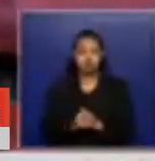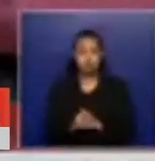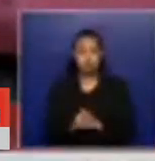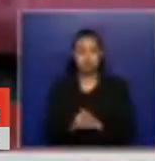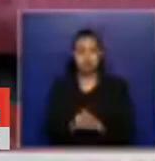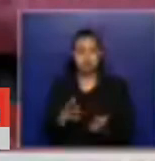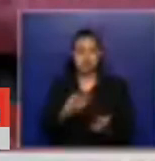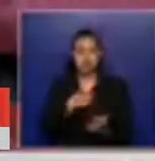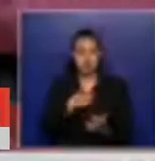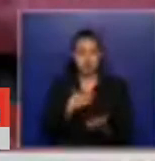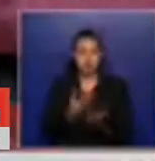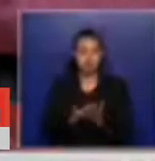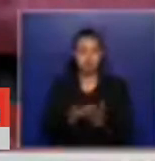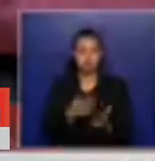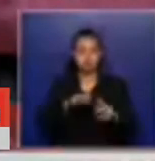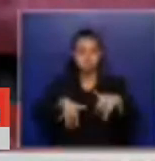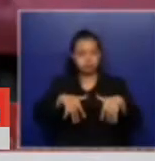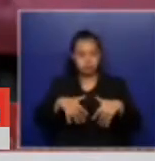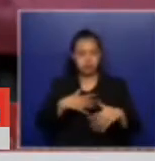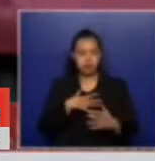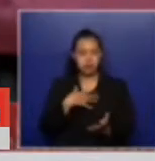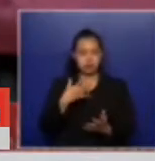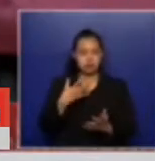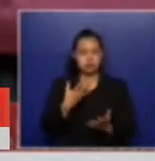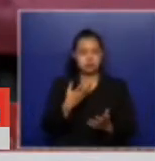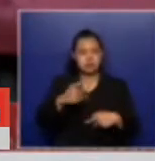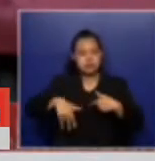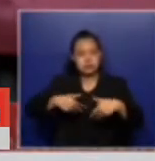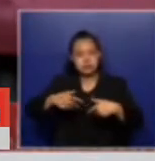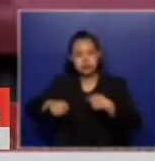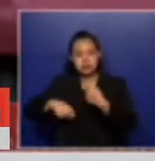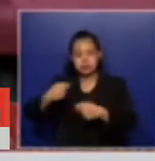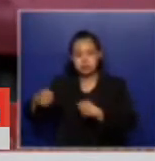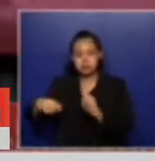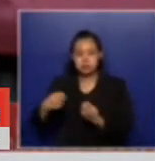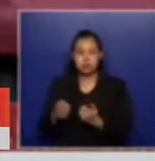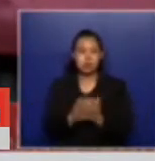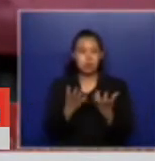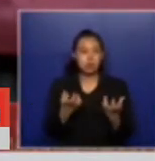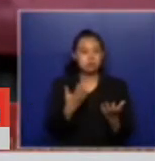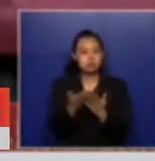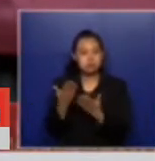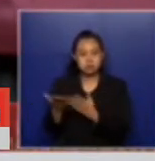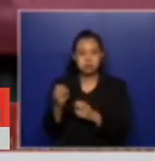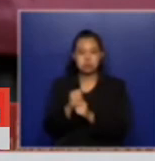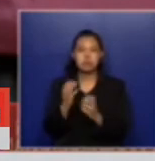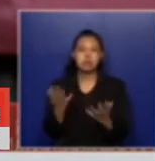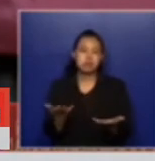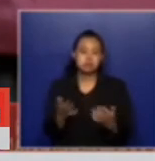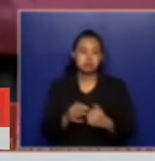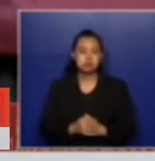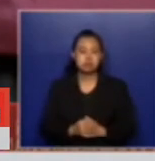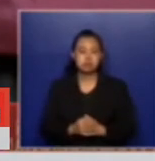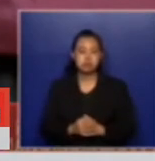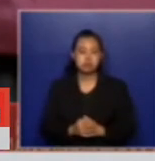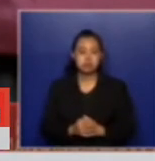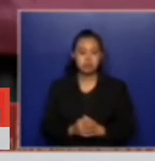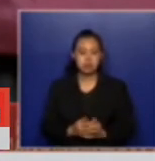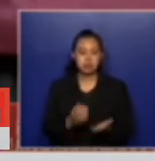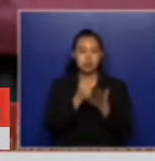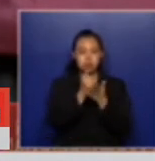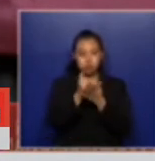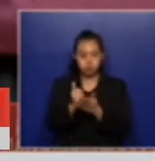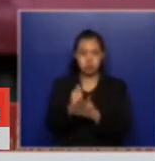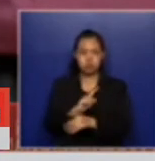นเพื่อให้พี่น้องประชาชนเนี้ยเขาออกไปจับจ่ายใช้สอยเพื่อสร้างการบริโภคภายในได้อย่างไรนะครับยิ่งการเยียวยาที่ผ่านมา